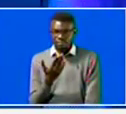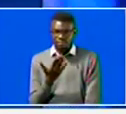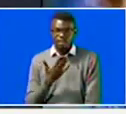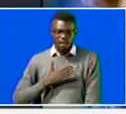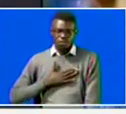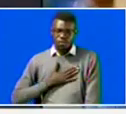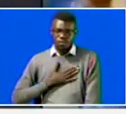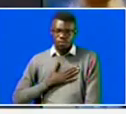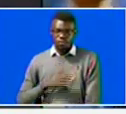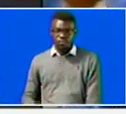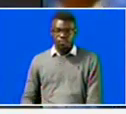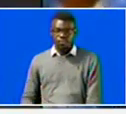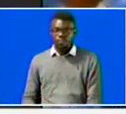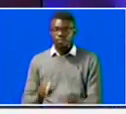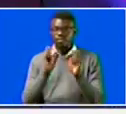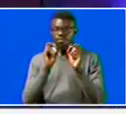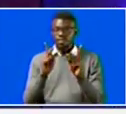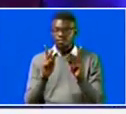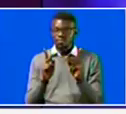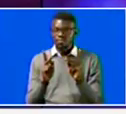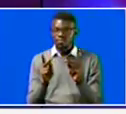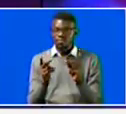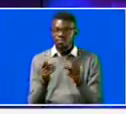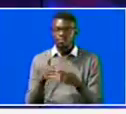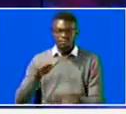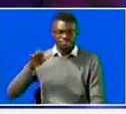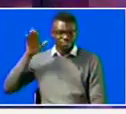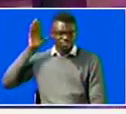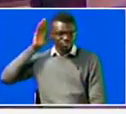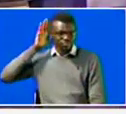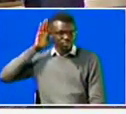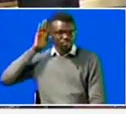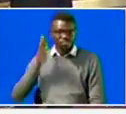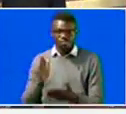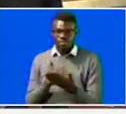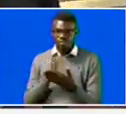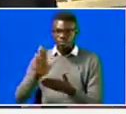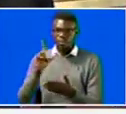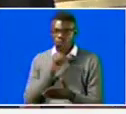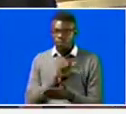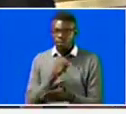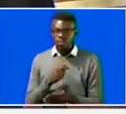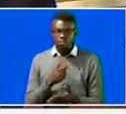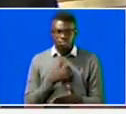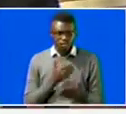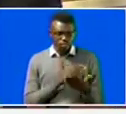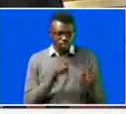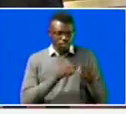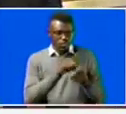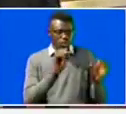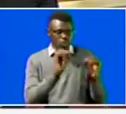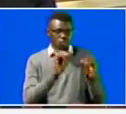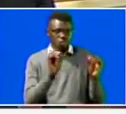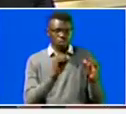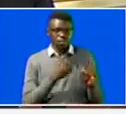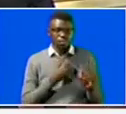Haya, sawa. Sasa manake tumesikia muziki wako na niko sure siwezi fanya kenye unaweza fanya. Acha tujaribu